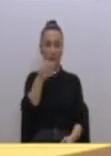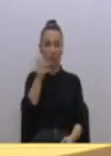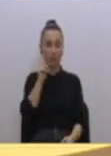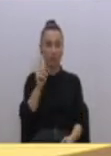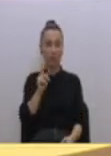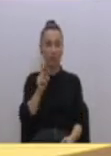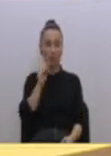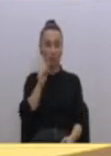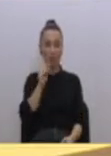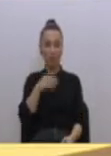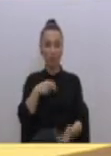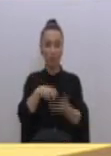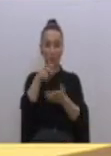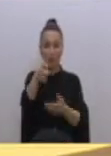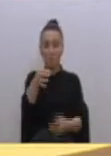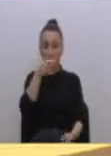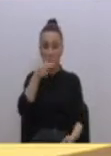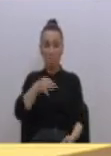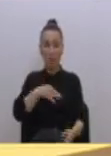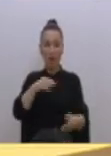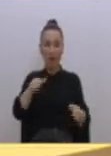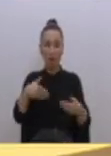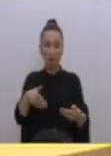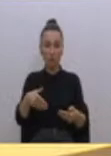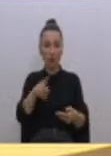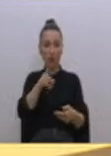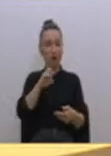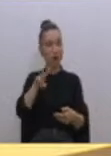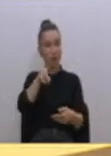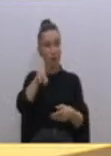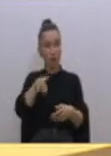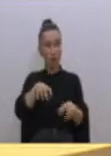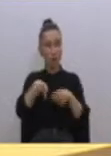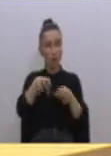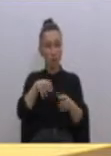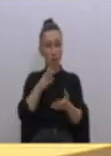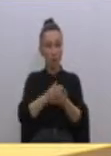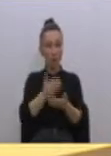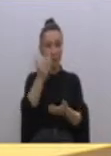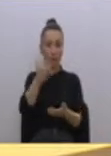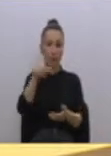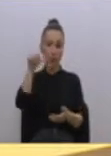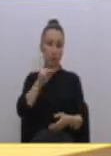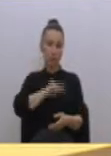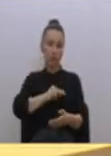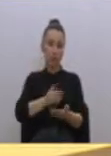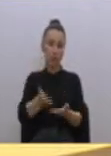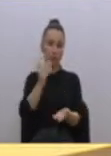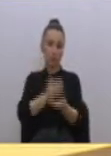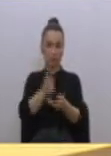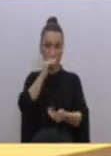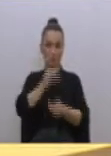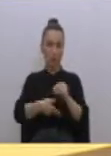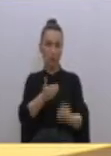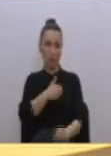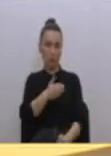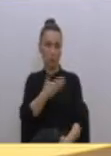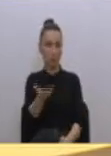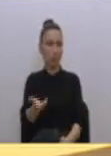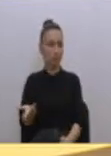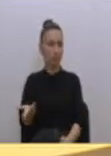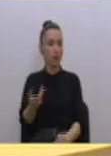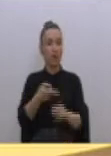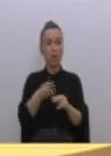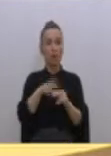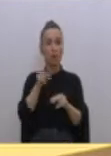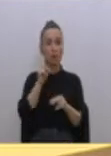rodesat pasurze arizlevit, pasurze an corupția, an tkvenit, sudi mușoabi, și adegem smlaut. Evit